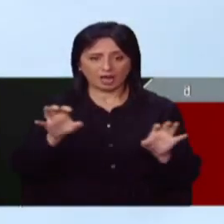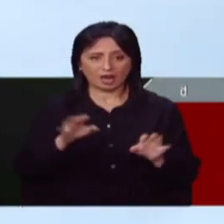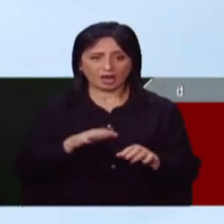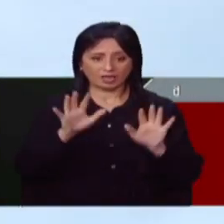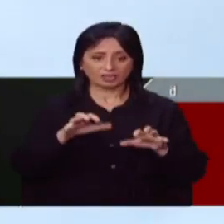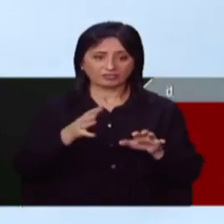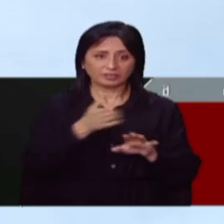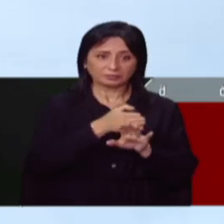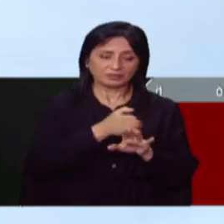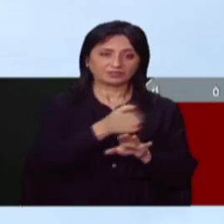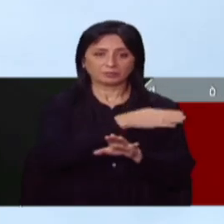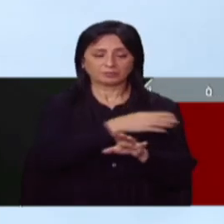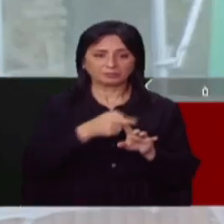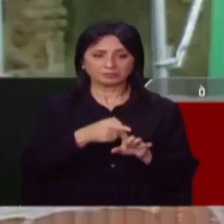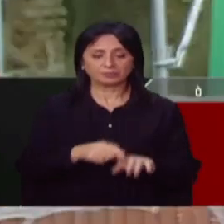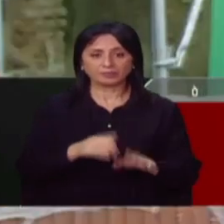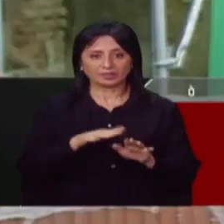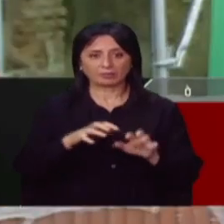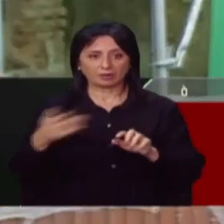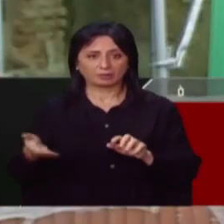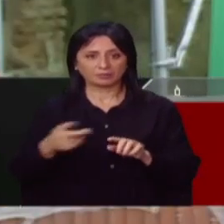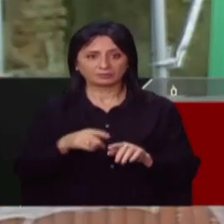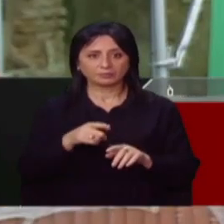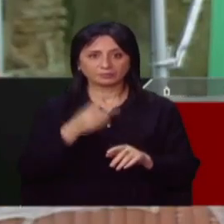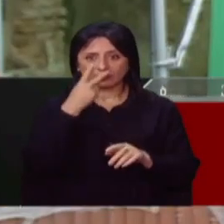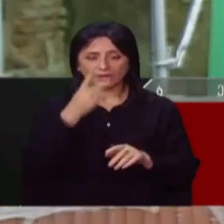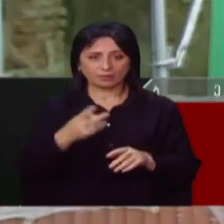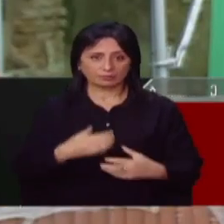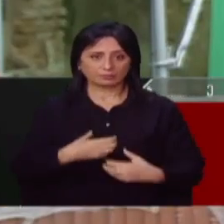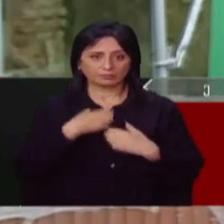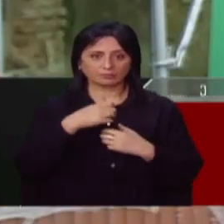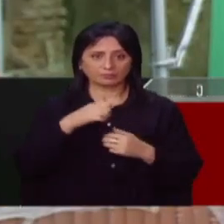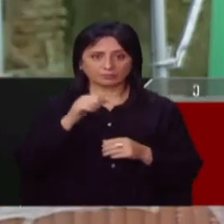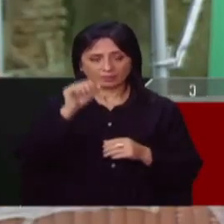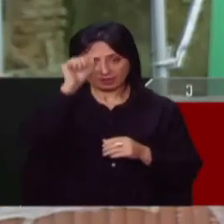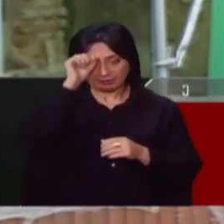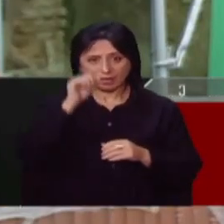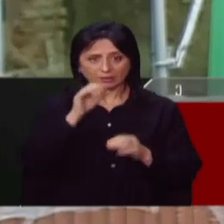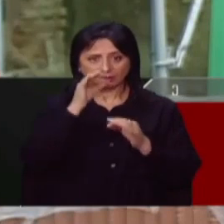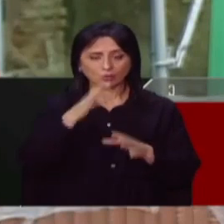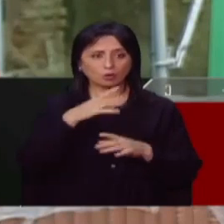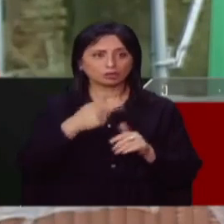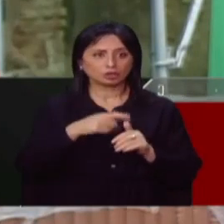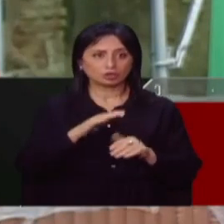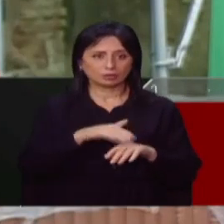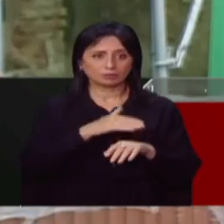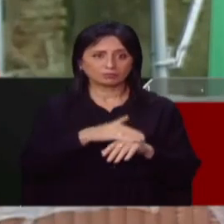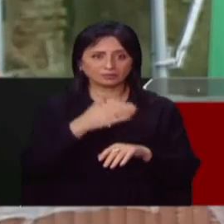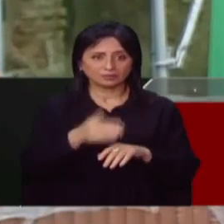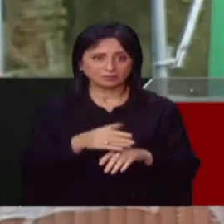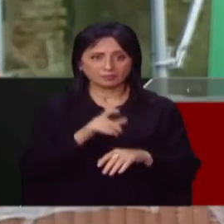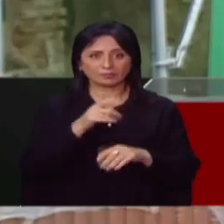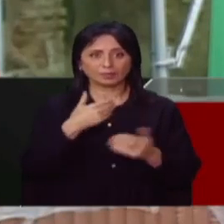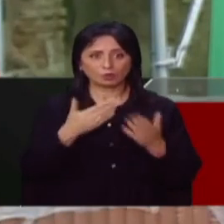სტიქიამდე და სტიქიის შემდეგ. ამ განსაცემმა დაგვანახა, რომ ღმერთი მოწყალე არის ადამიანთა